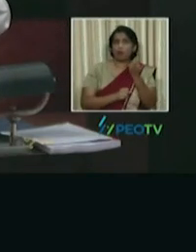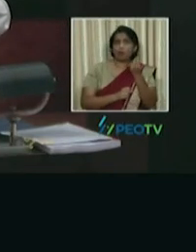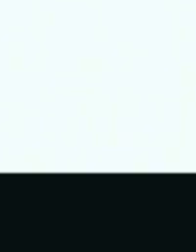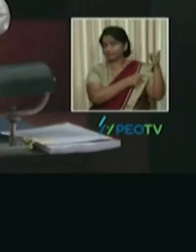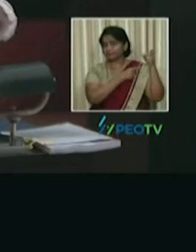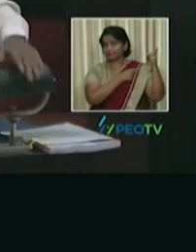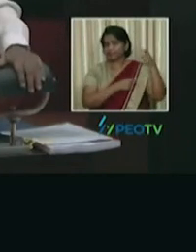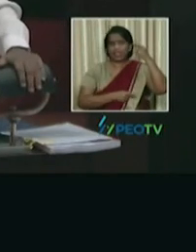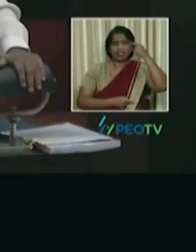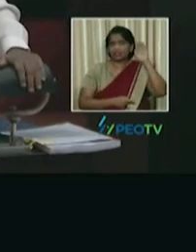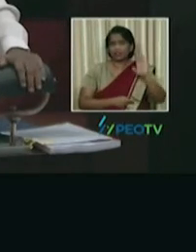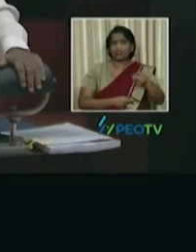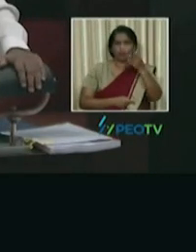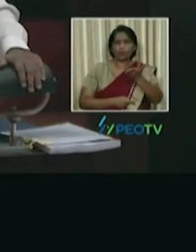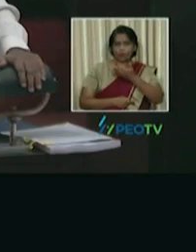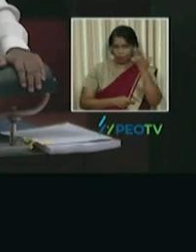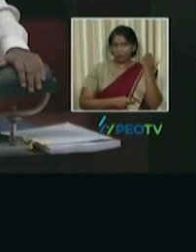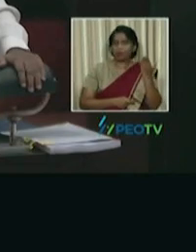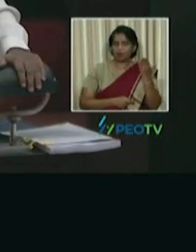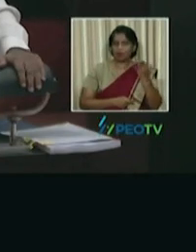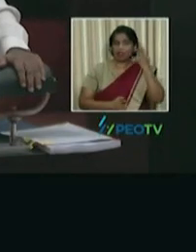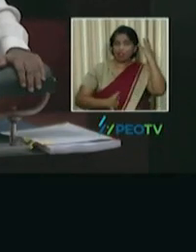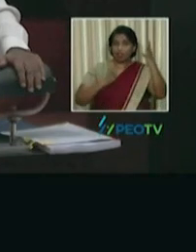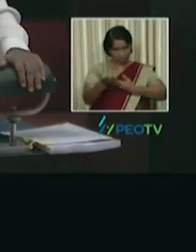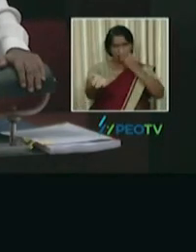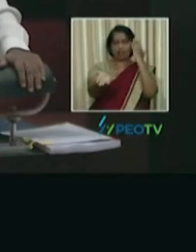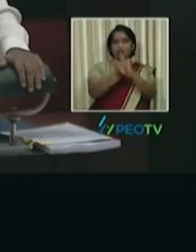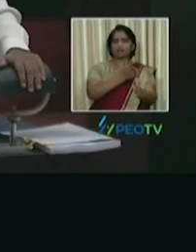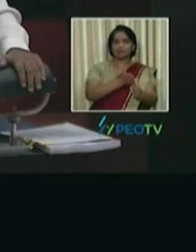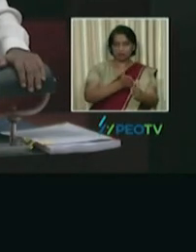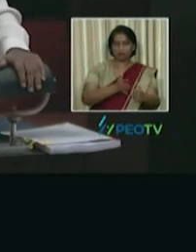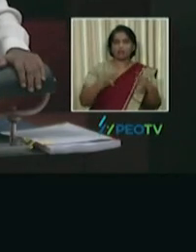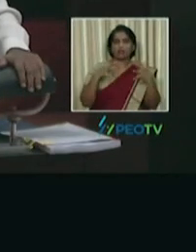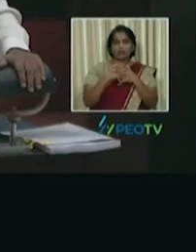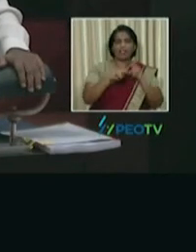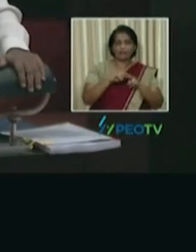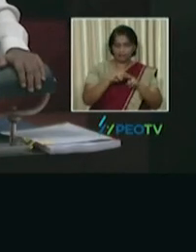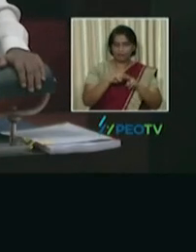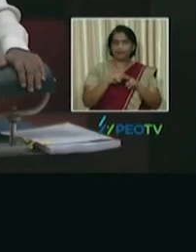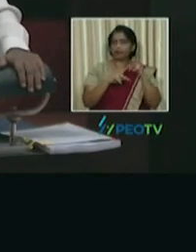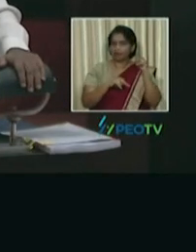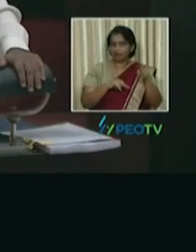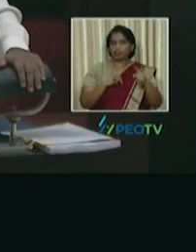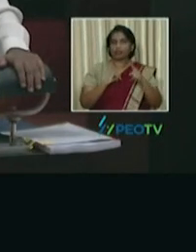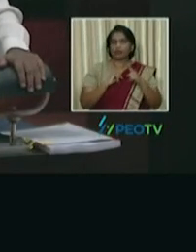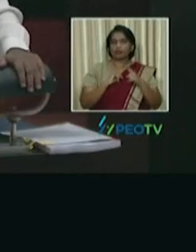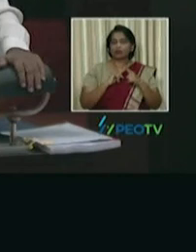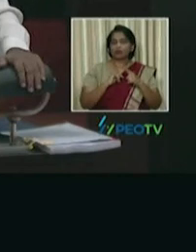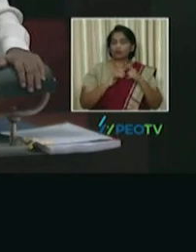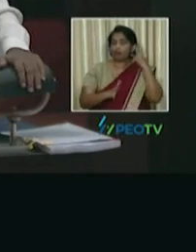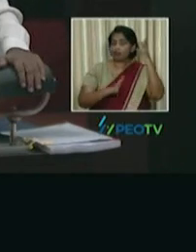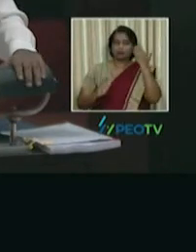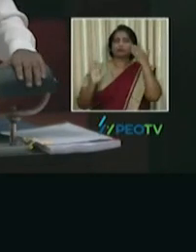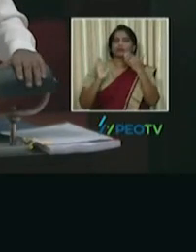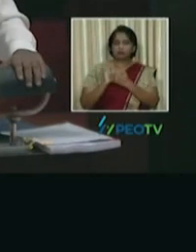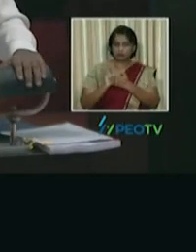කරන්නයි කියලා හිතන්නේ? ඔබතුමියන්ලට පුළුවන් World Wide Fund for Nature WWF කියලා තියෙනවා. US Fish and Wildlife Service කියලා